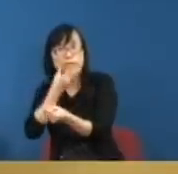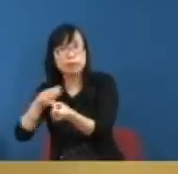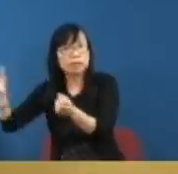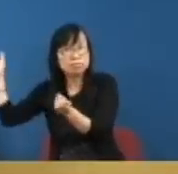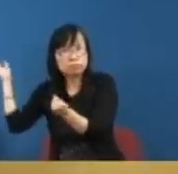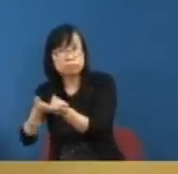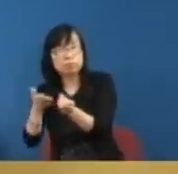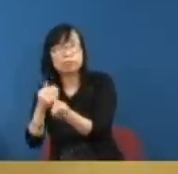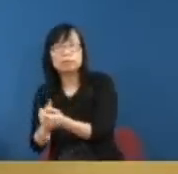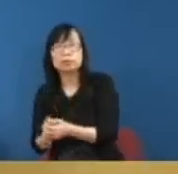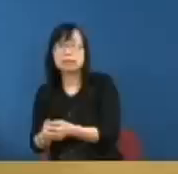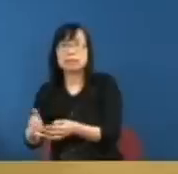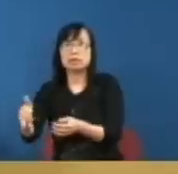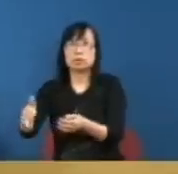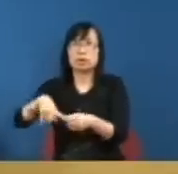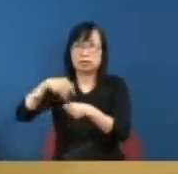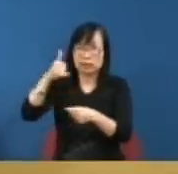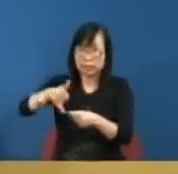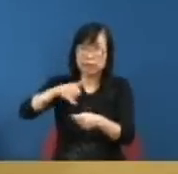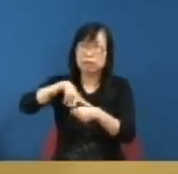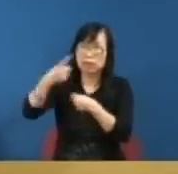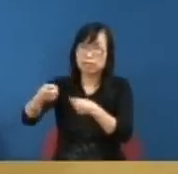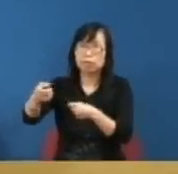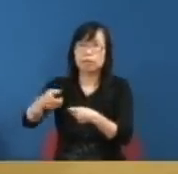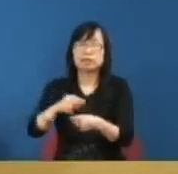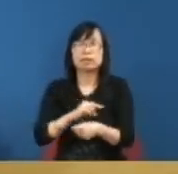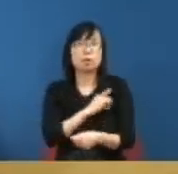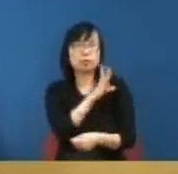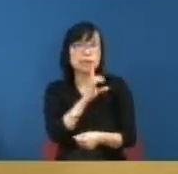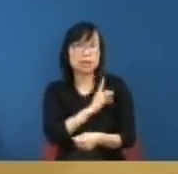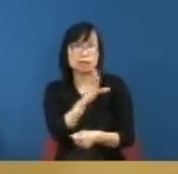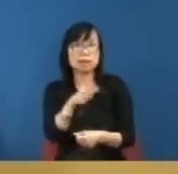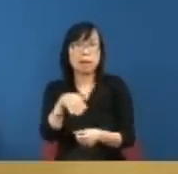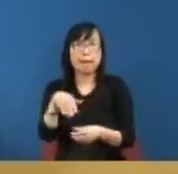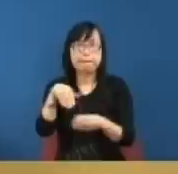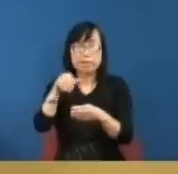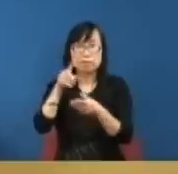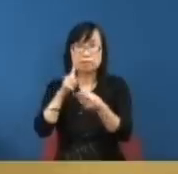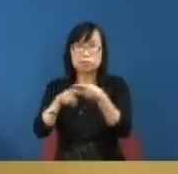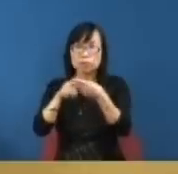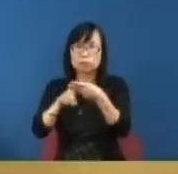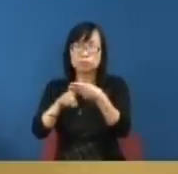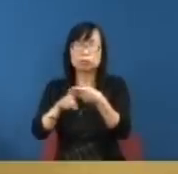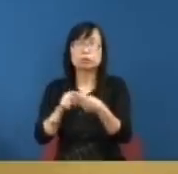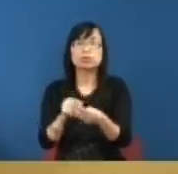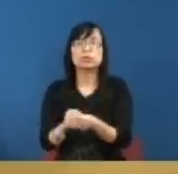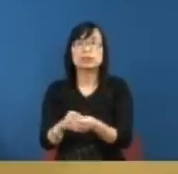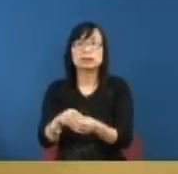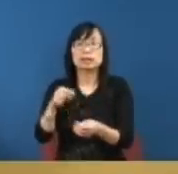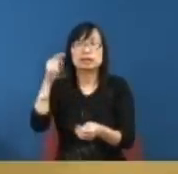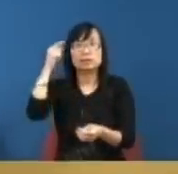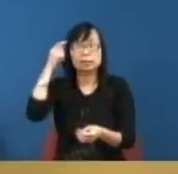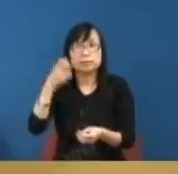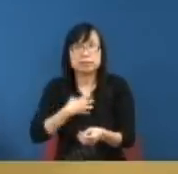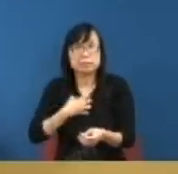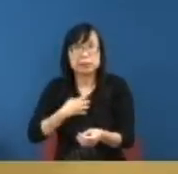方？如果你站在另一方的時候，你自不然就會對民主這樣的東西有更深的體會，即是